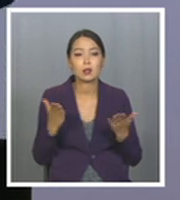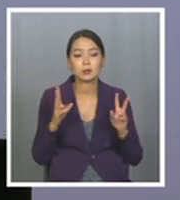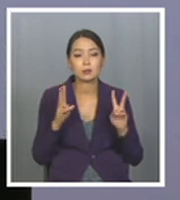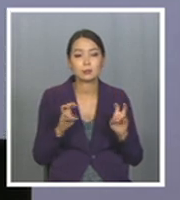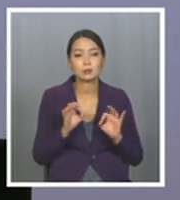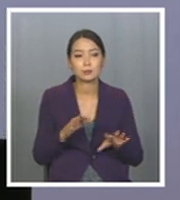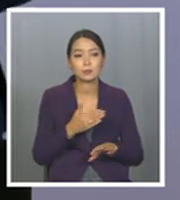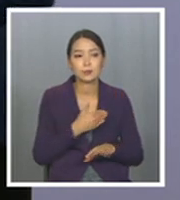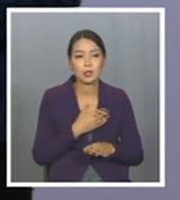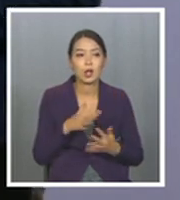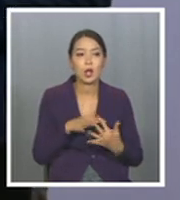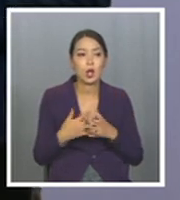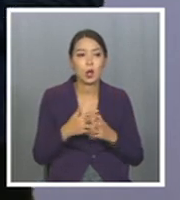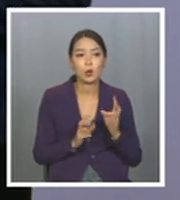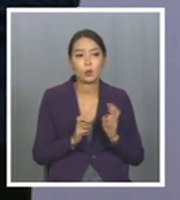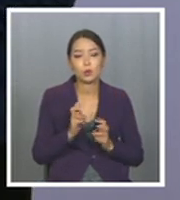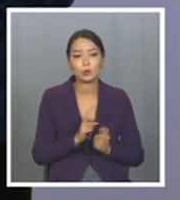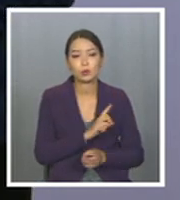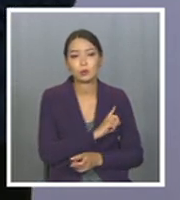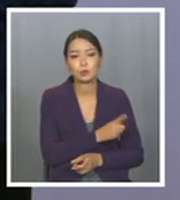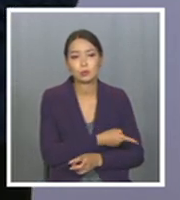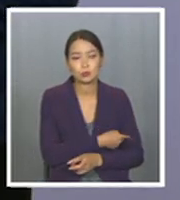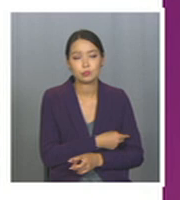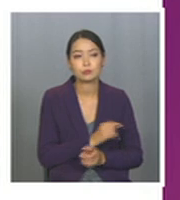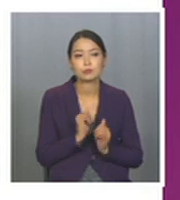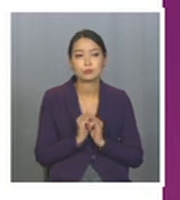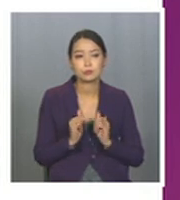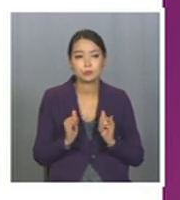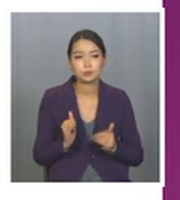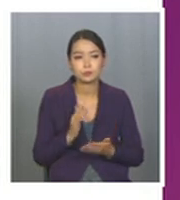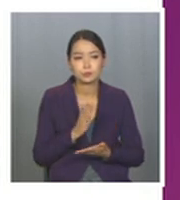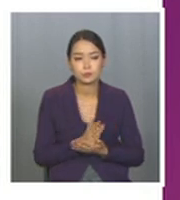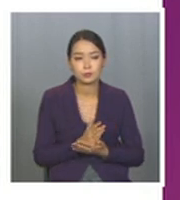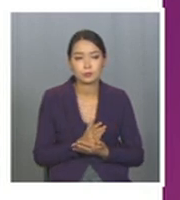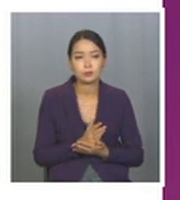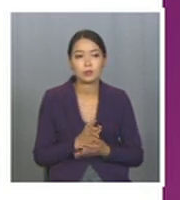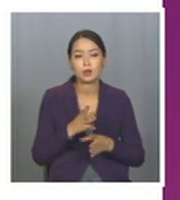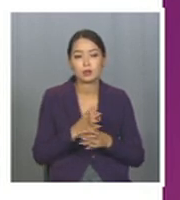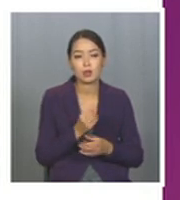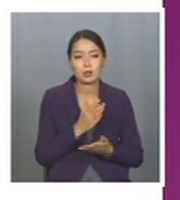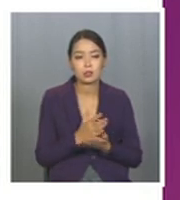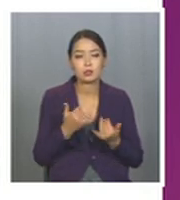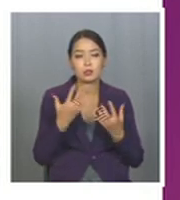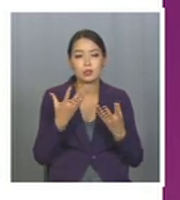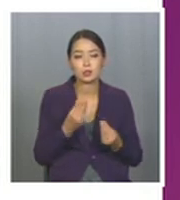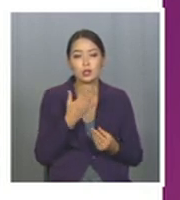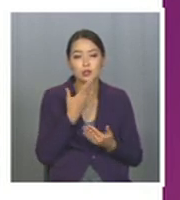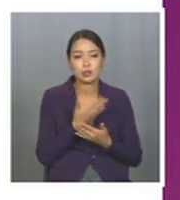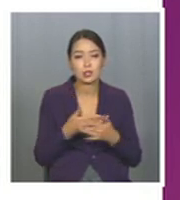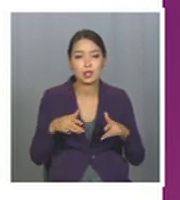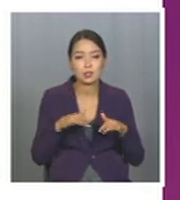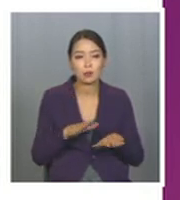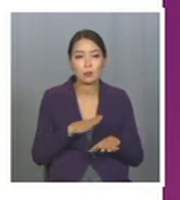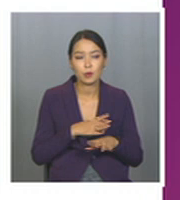Әрине, ауылдағы өндірістік күштер толықтай күйреді. Бұған дейінгі сабақта біз сіздермен дәстүрлі шаруашылық жүйе туралы айтсақ, дәл